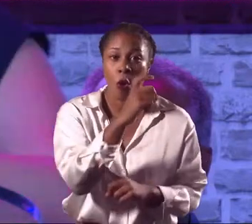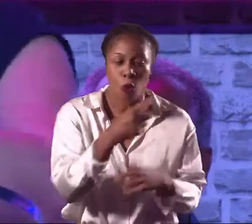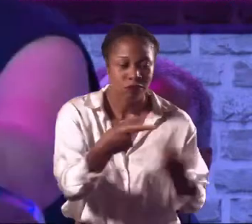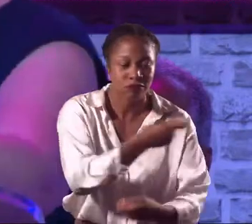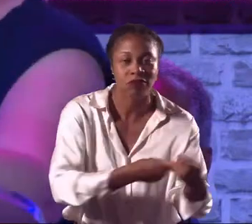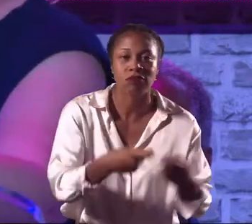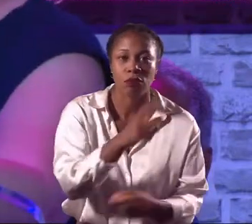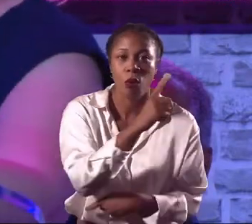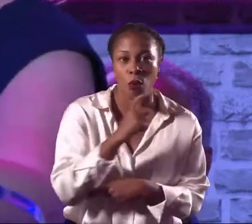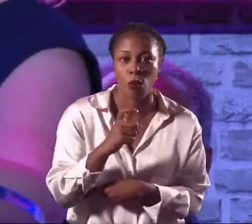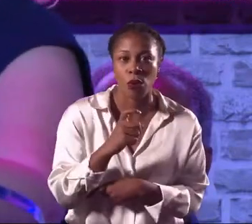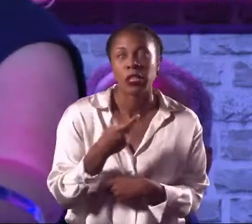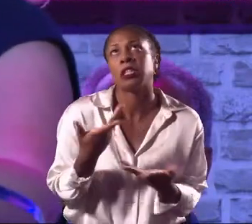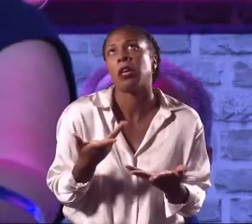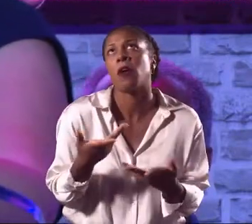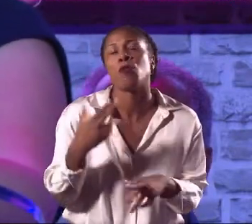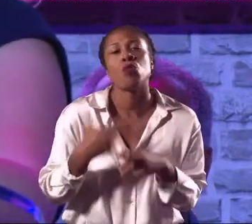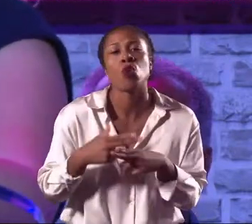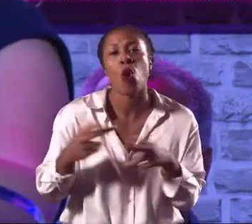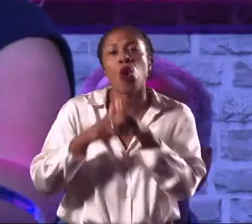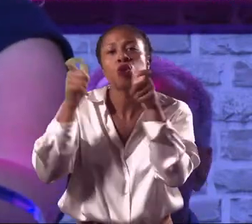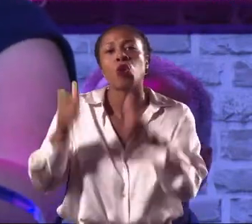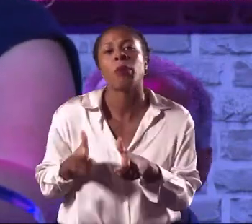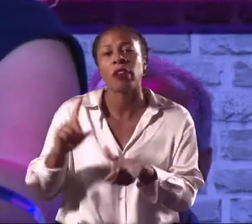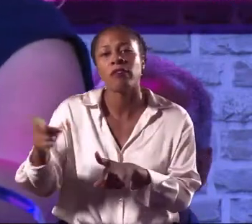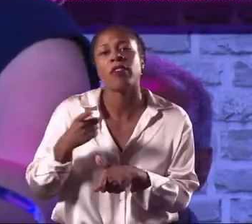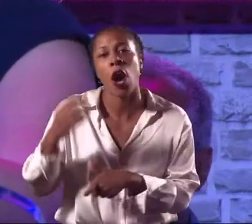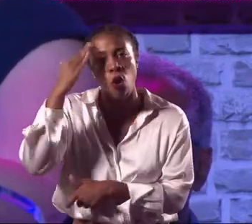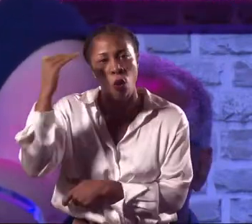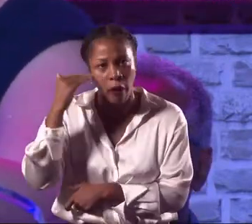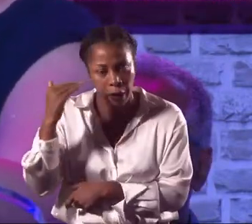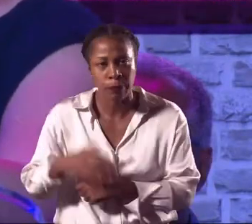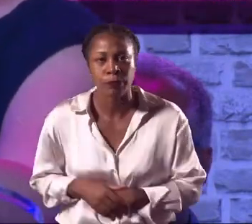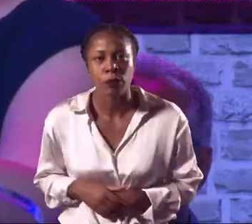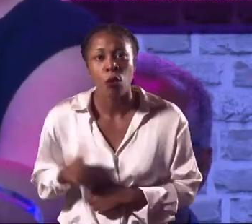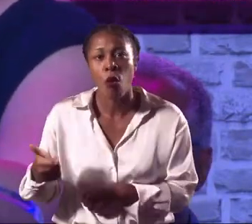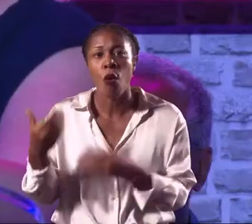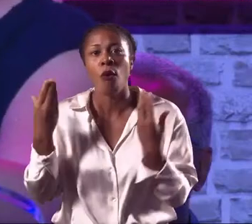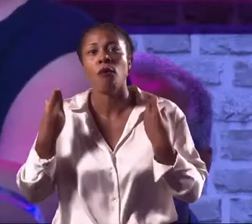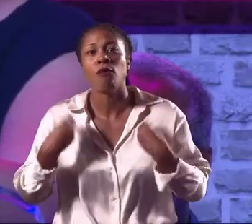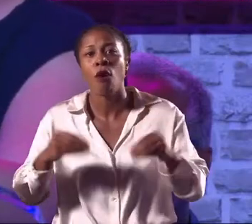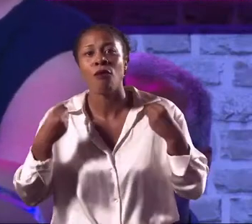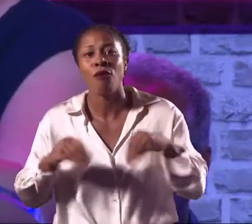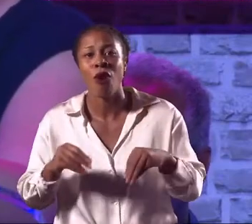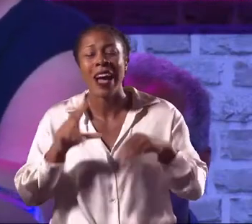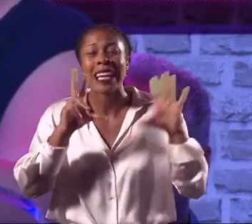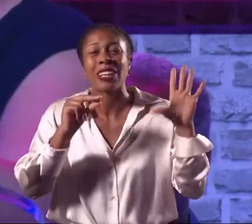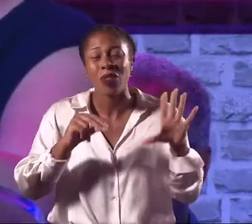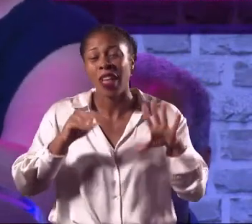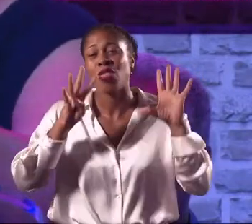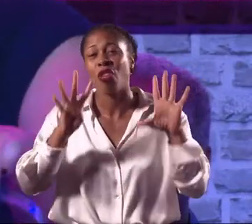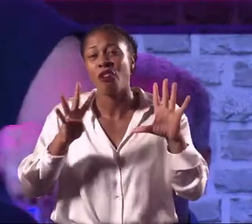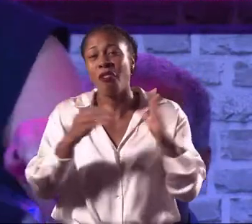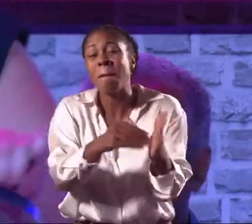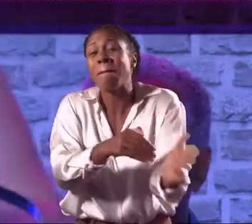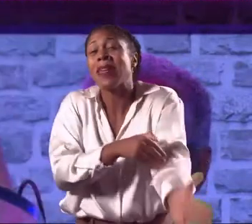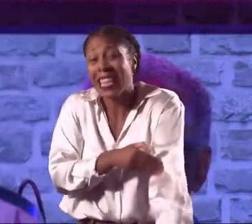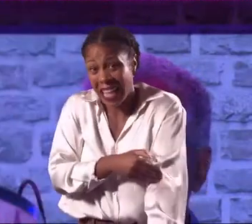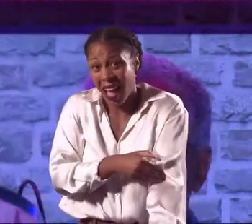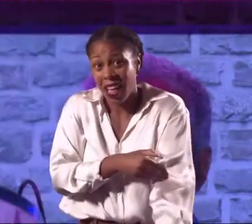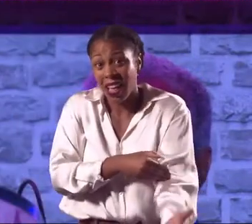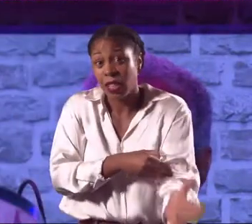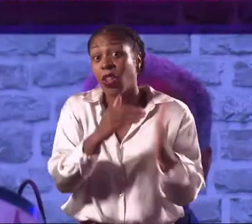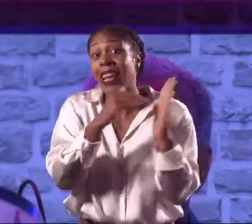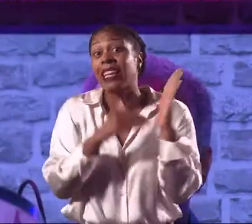ils ont vendu, c'était une entreprise singapourienne, qui a vendu 89 milliards de litres d'eau à un fonds de